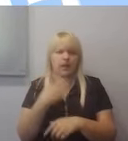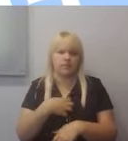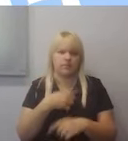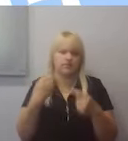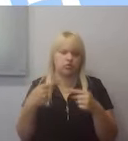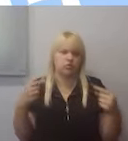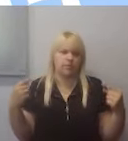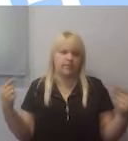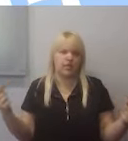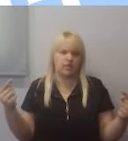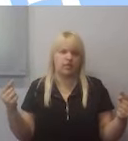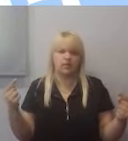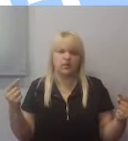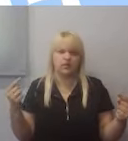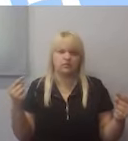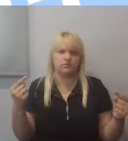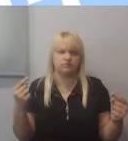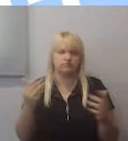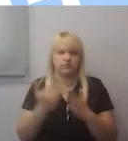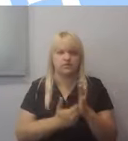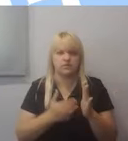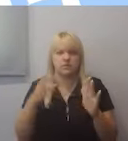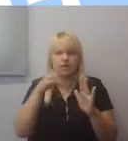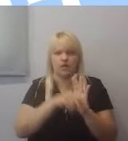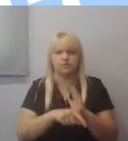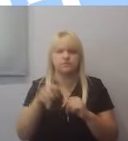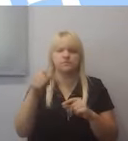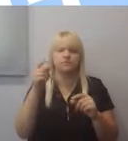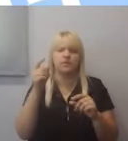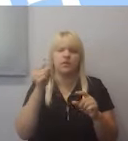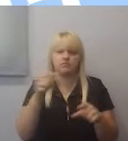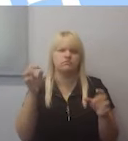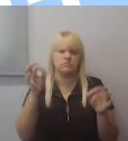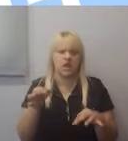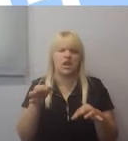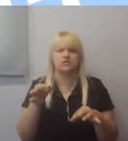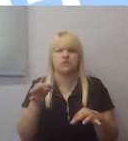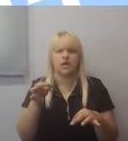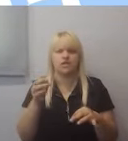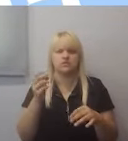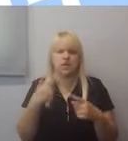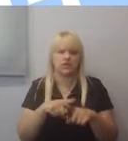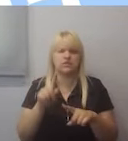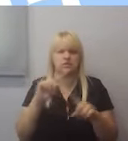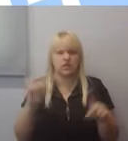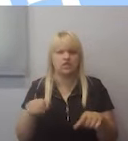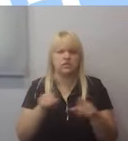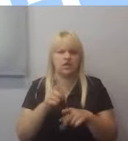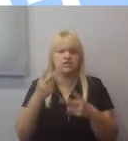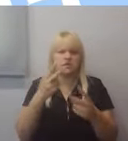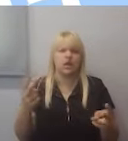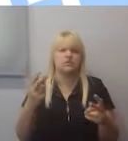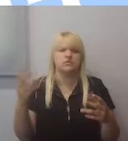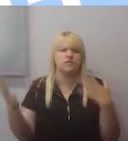instrumentu sastāvs ja tīri vēl tāds pāras tehniskas lietas lai lai redz ventilāciju gultas